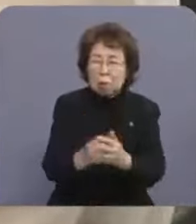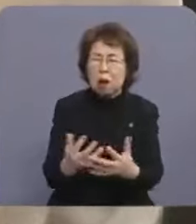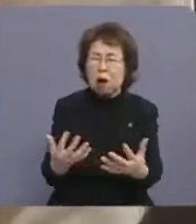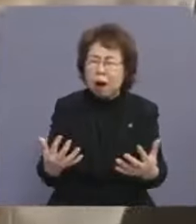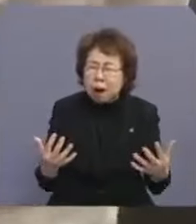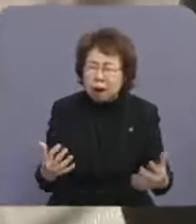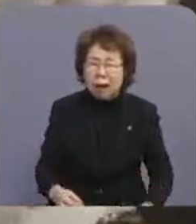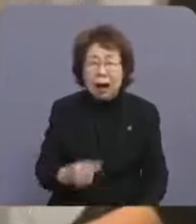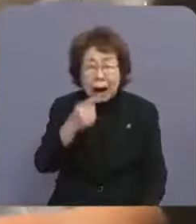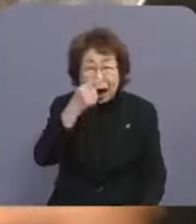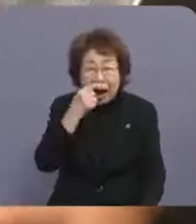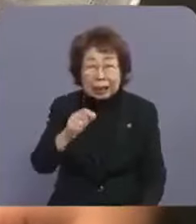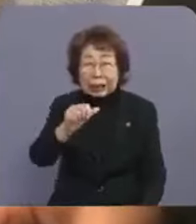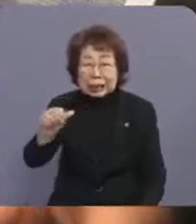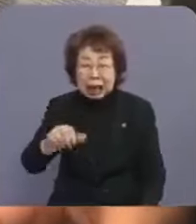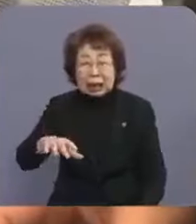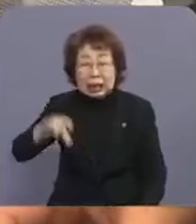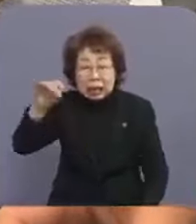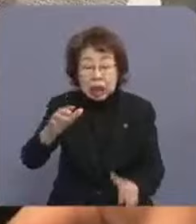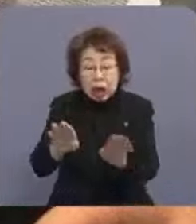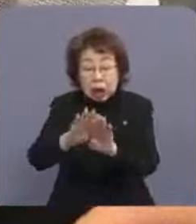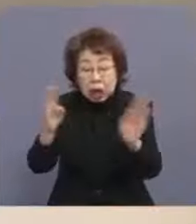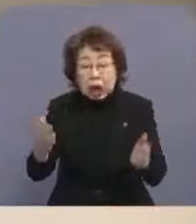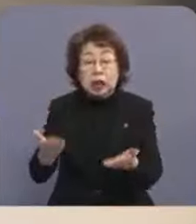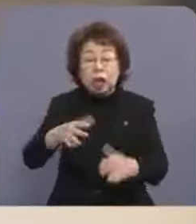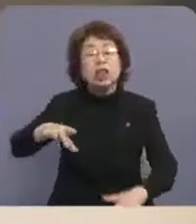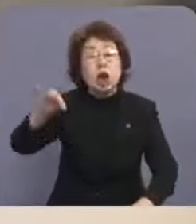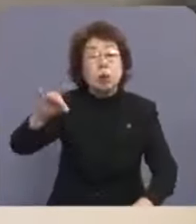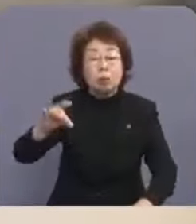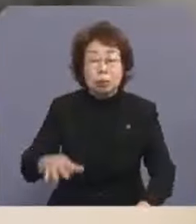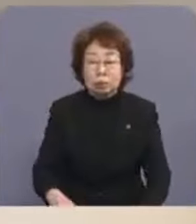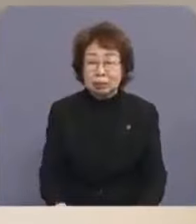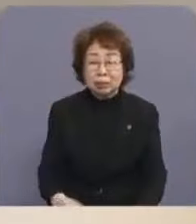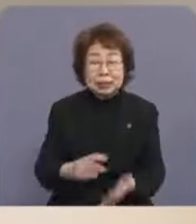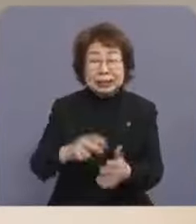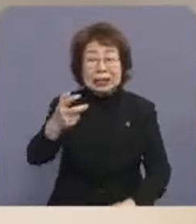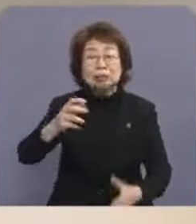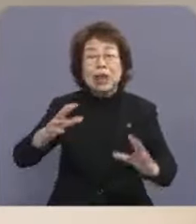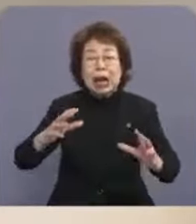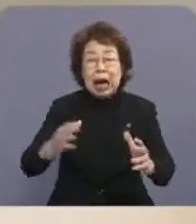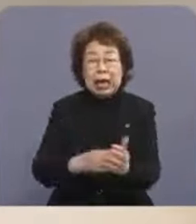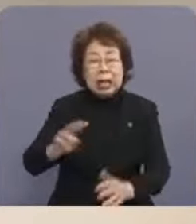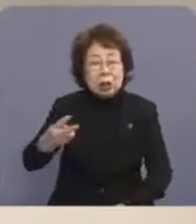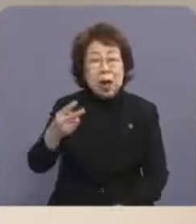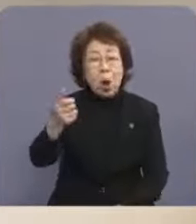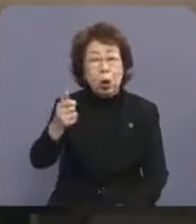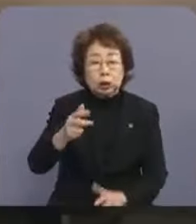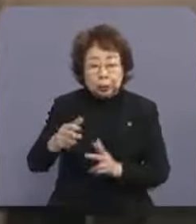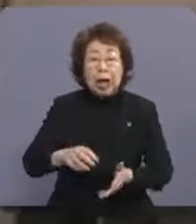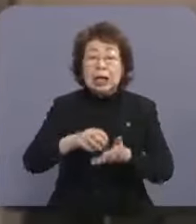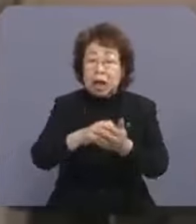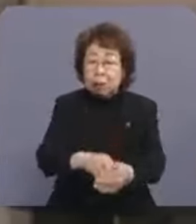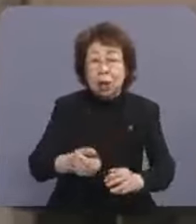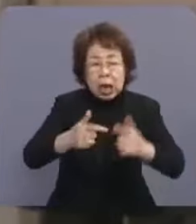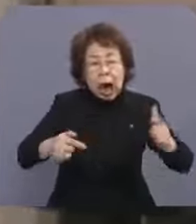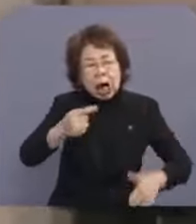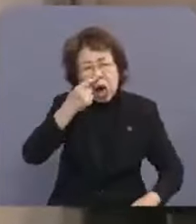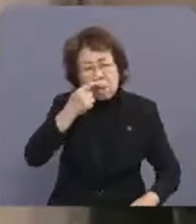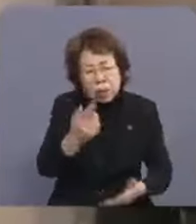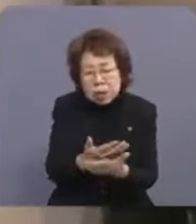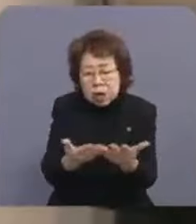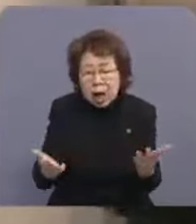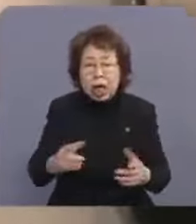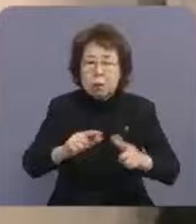커피가 아시아 지역에서 열린 건 이번이 처음입니다. 70여 개 나라, 250여 개 업체가 참가해 다양한 커피 관련